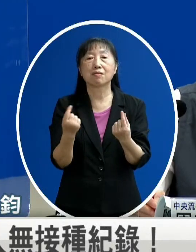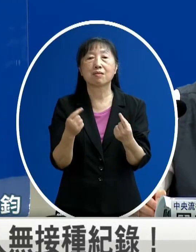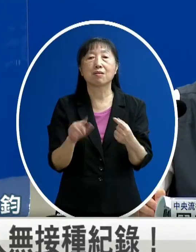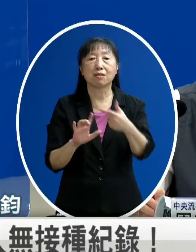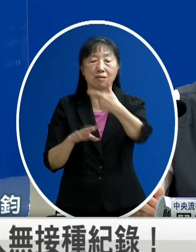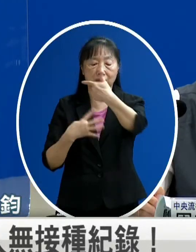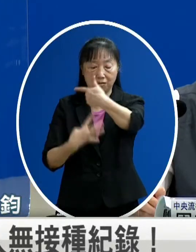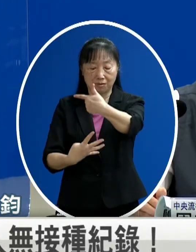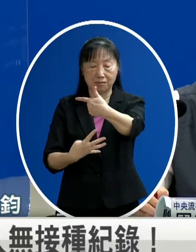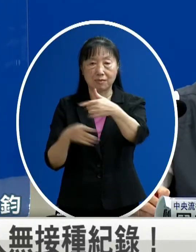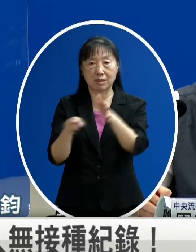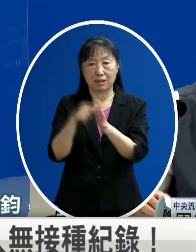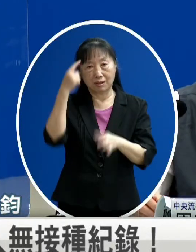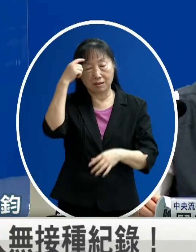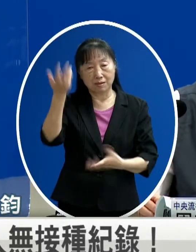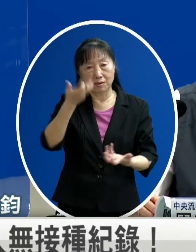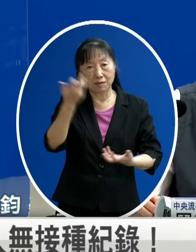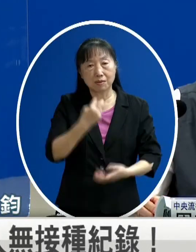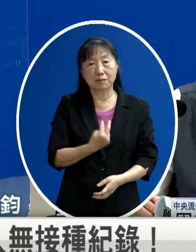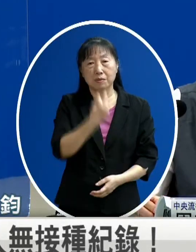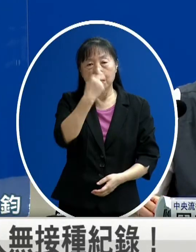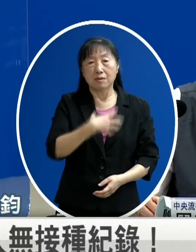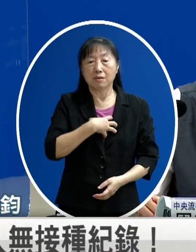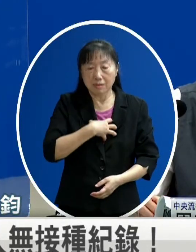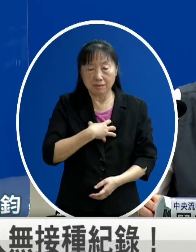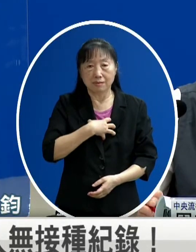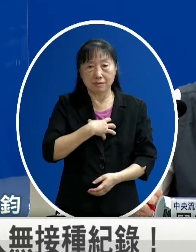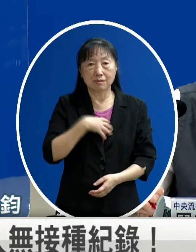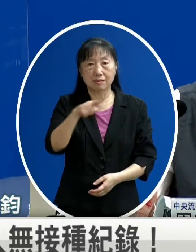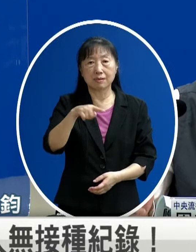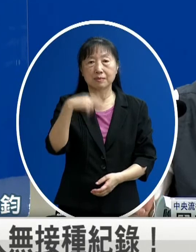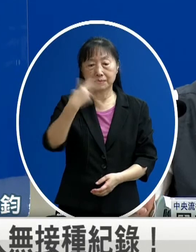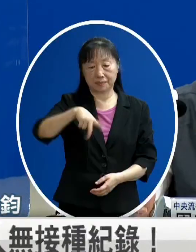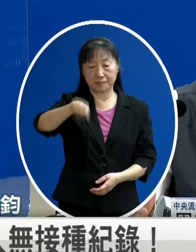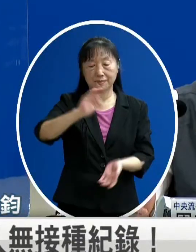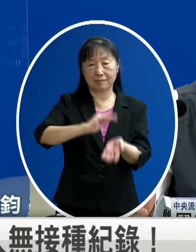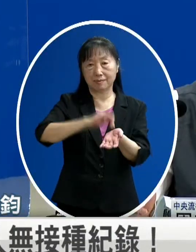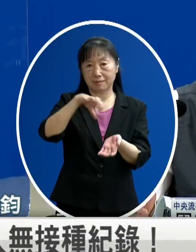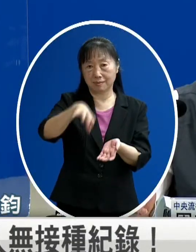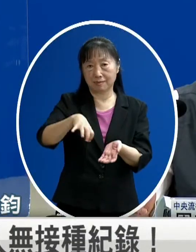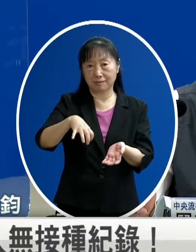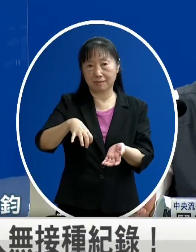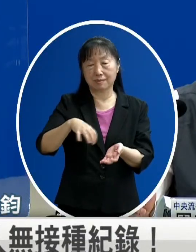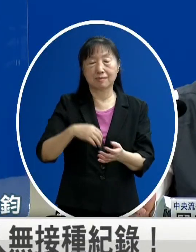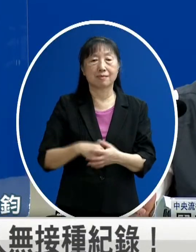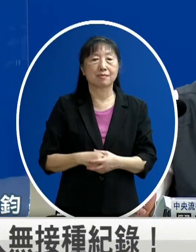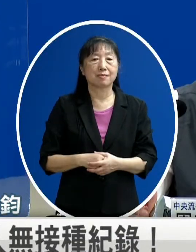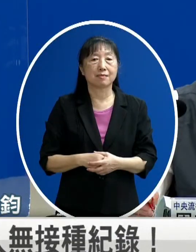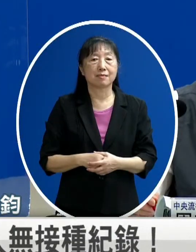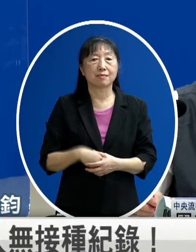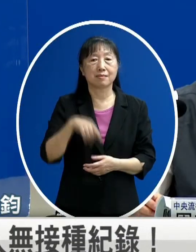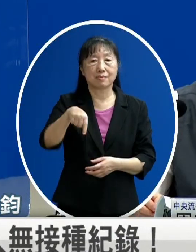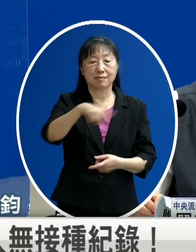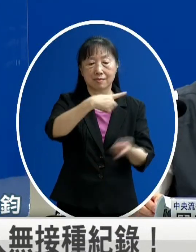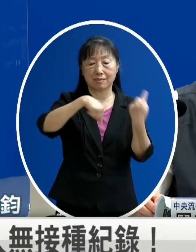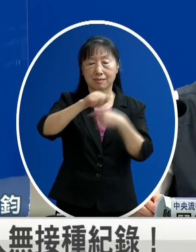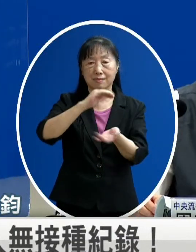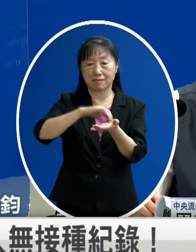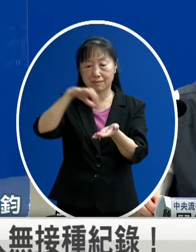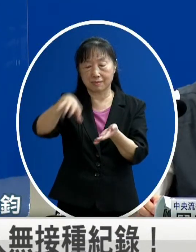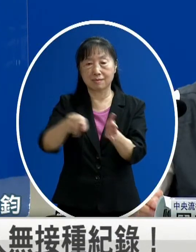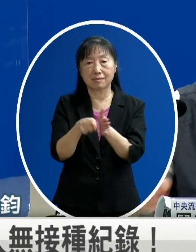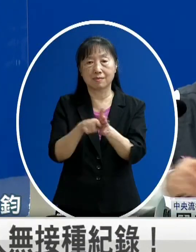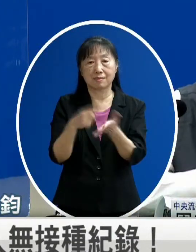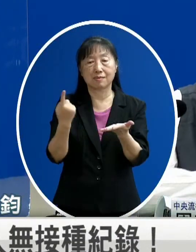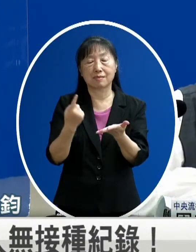的时候又因为发烧呼吸喘的关系在住就医，那在这个转院的途中不